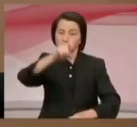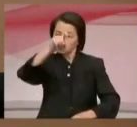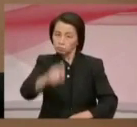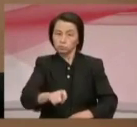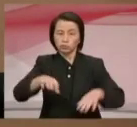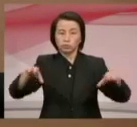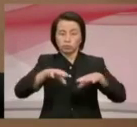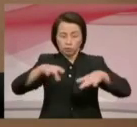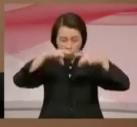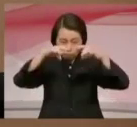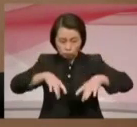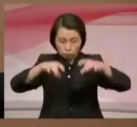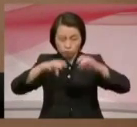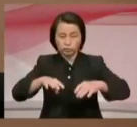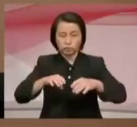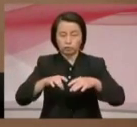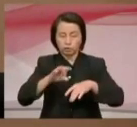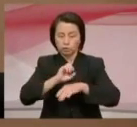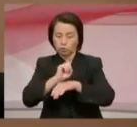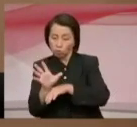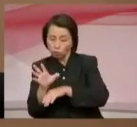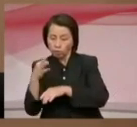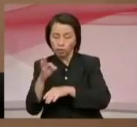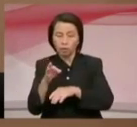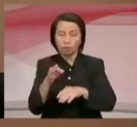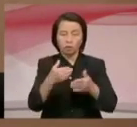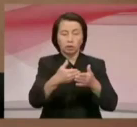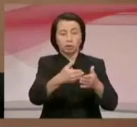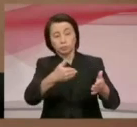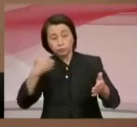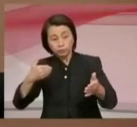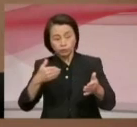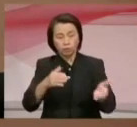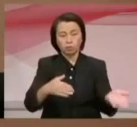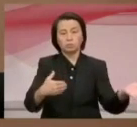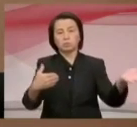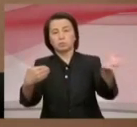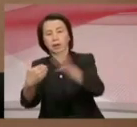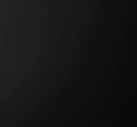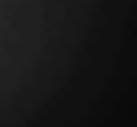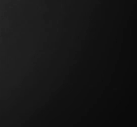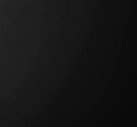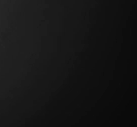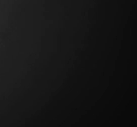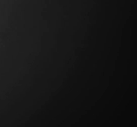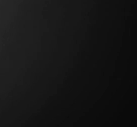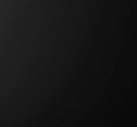ujian COVID-19 sebelum pulang ke tempat kerja. Ya. Yeah.